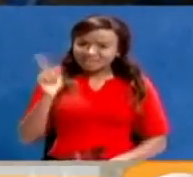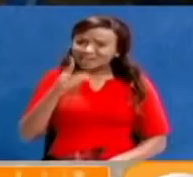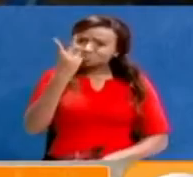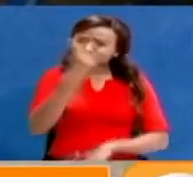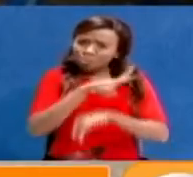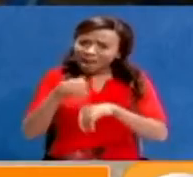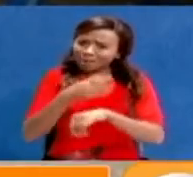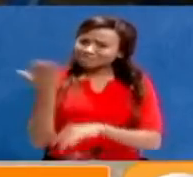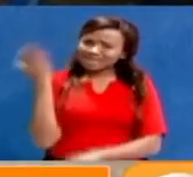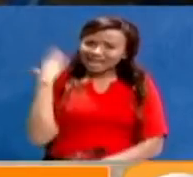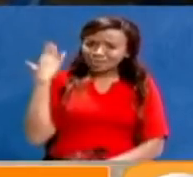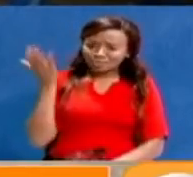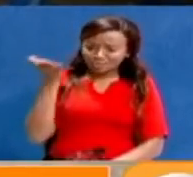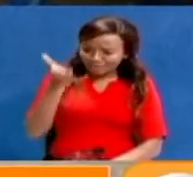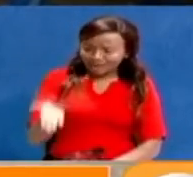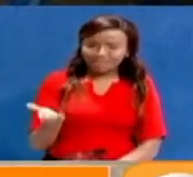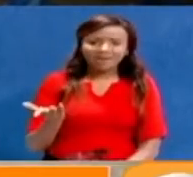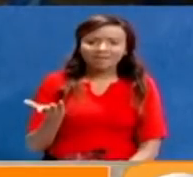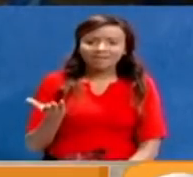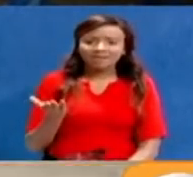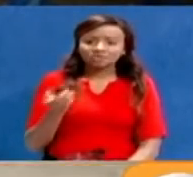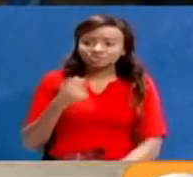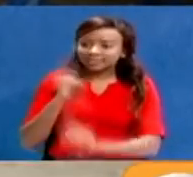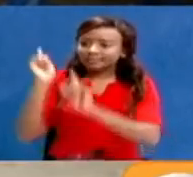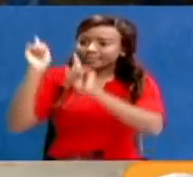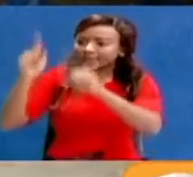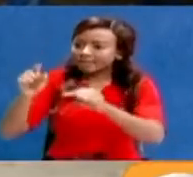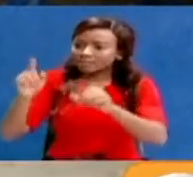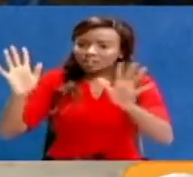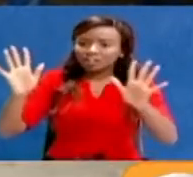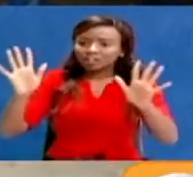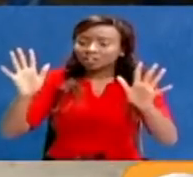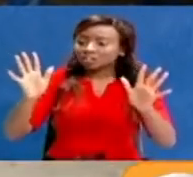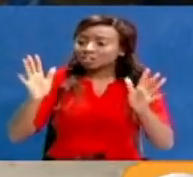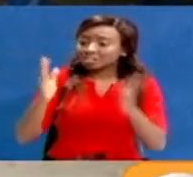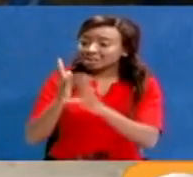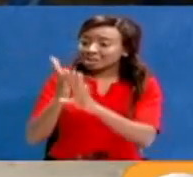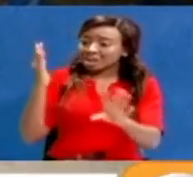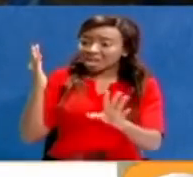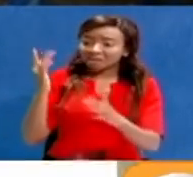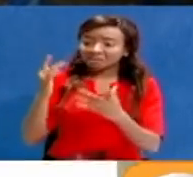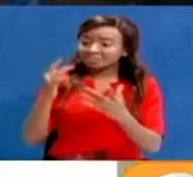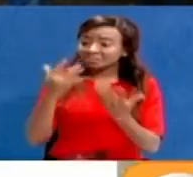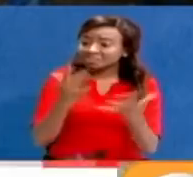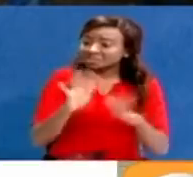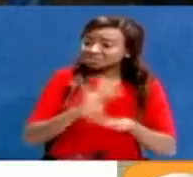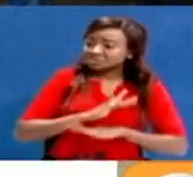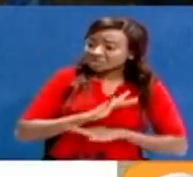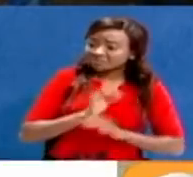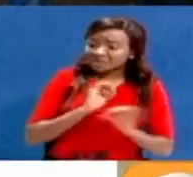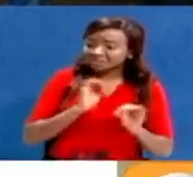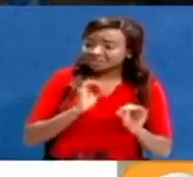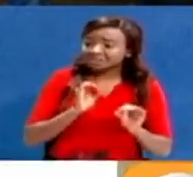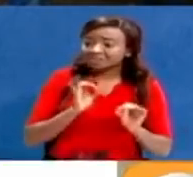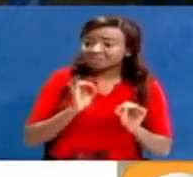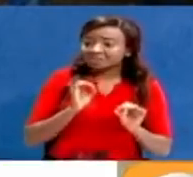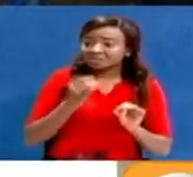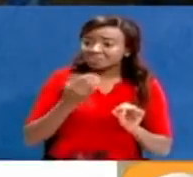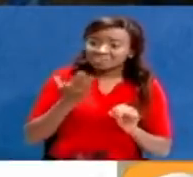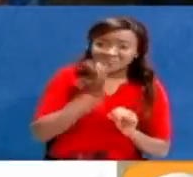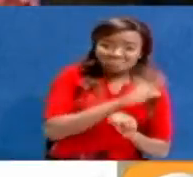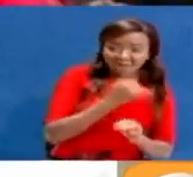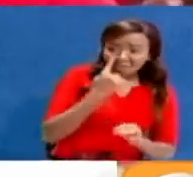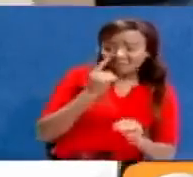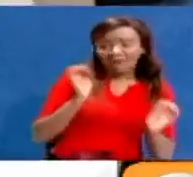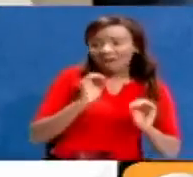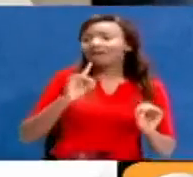ago, nimefika hapa. So wakati nimefika hapa, watu tumeambiwa laini hiyo si kids imeisha, tukasema hapana, hili